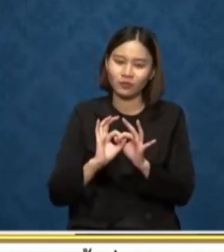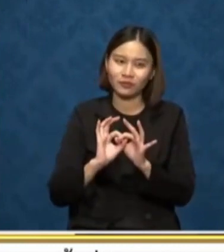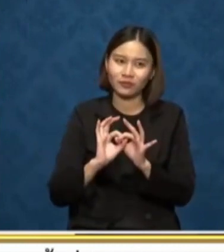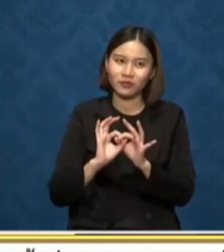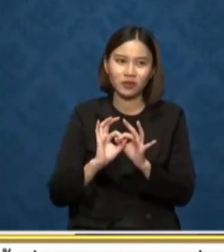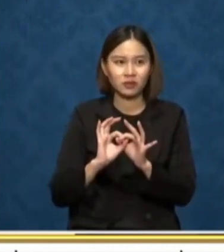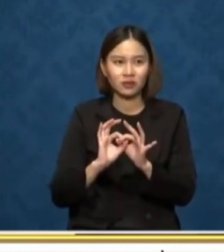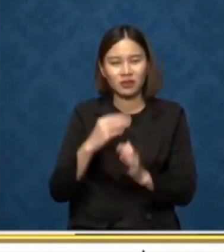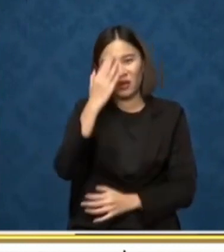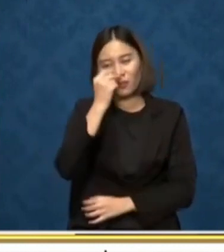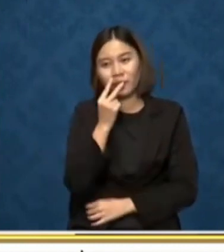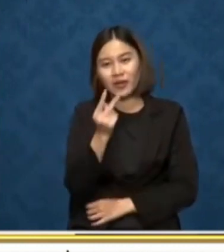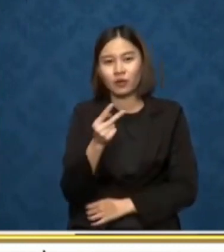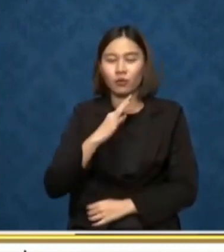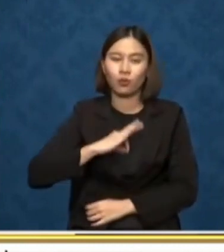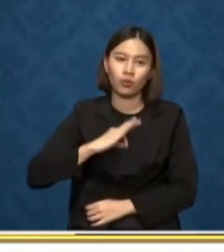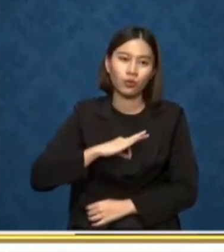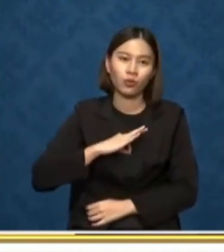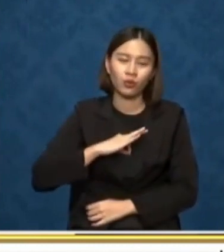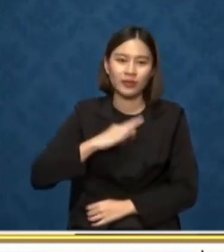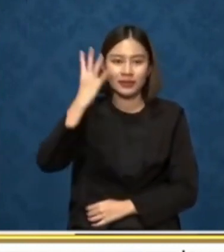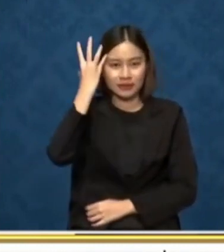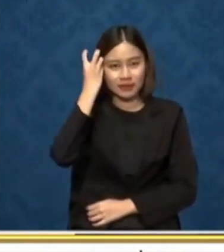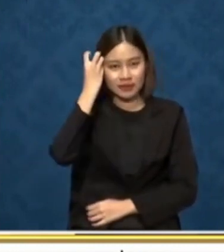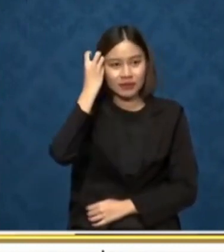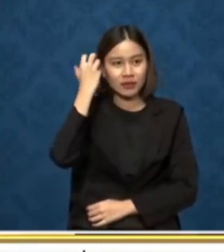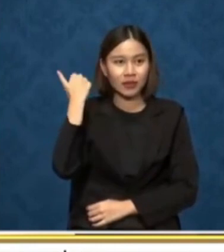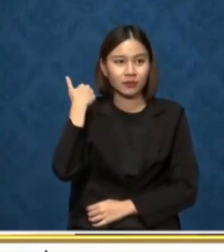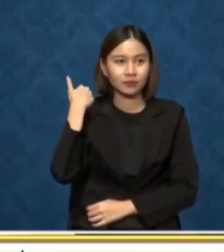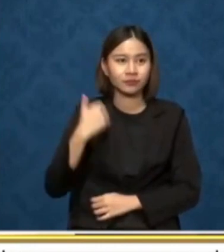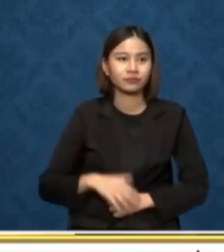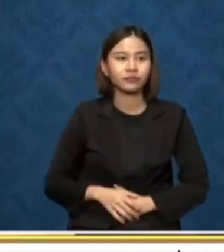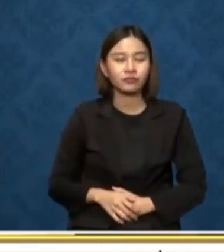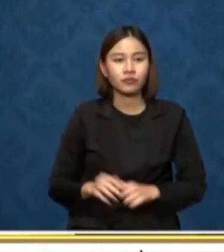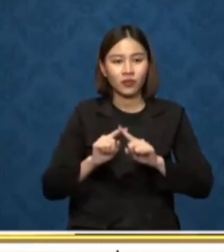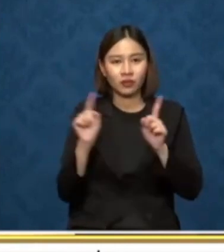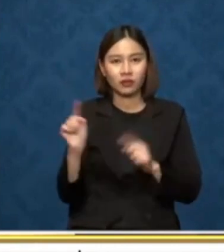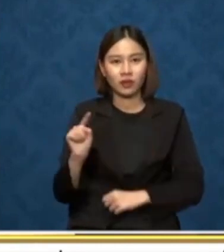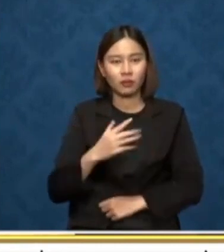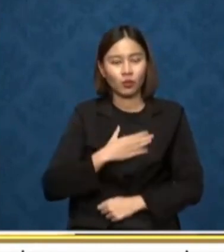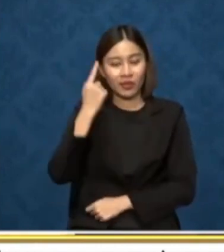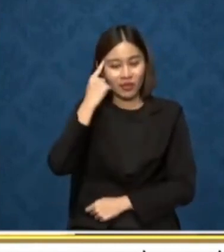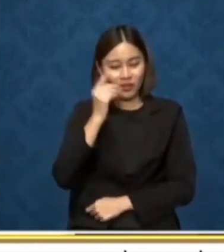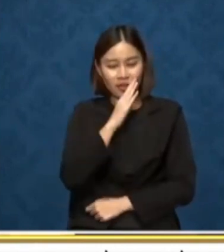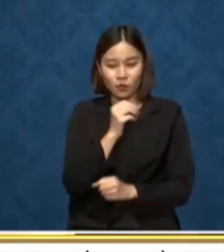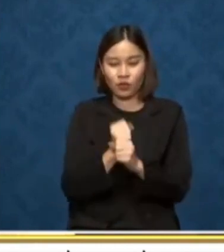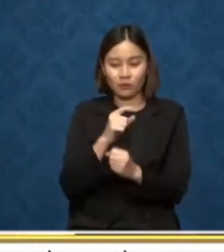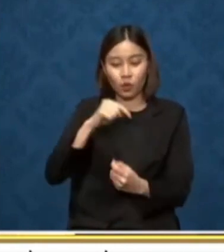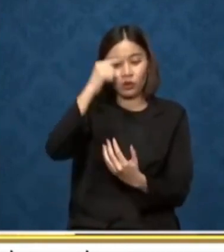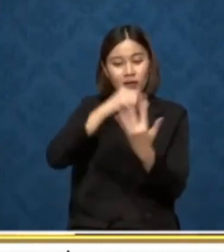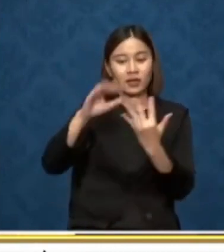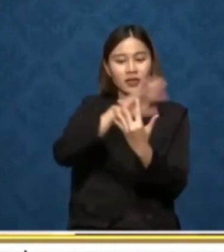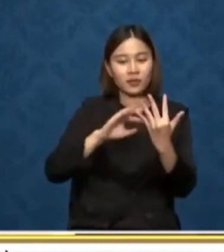เห็นสภาพแล้วก็มีความรู้สึกวิตกนี่อาจจะพูดเป็นเรื่องอื่นนะครับแต่ก็ผมคิดว่าถ้าเราทำในประเทศเราเนี่ย